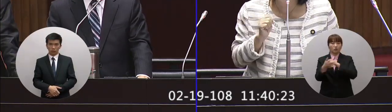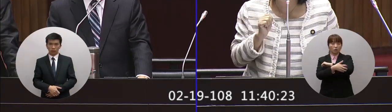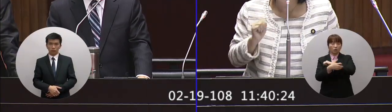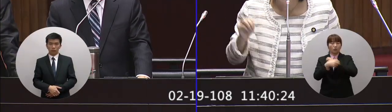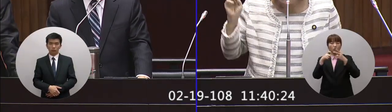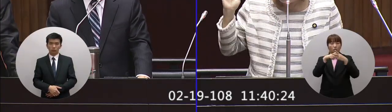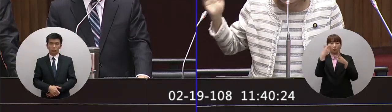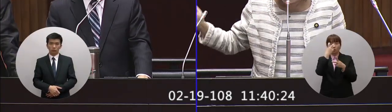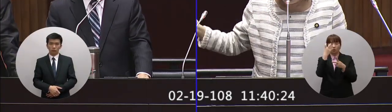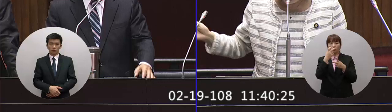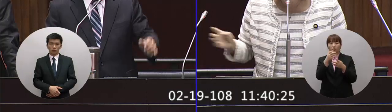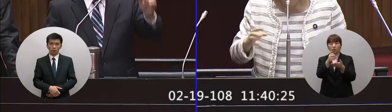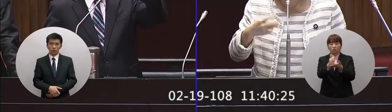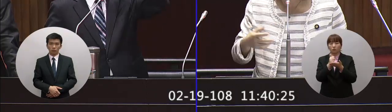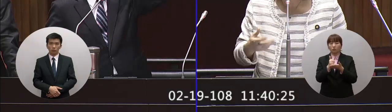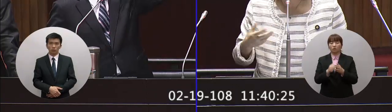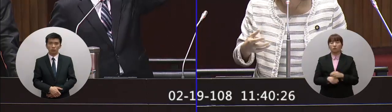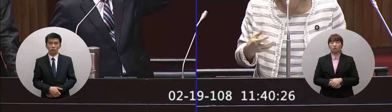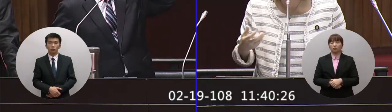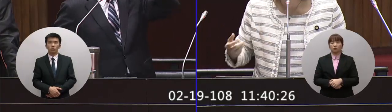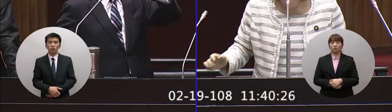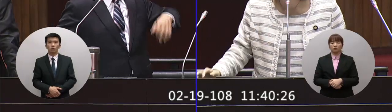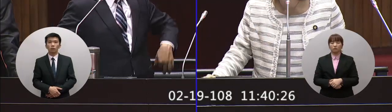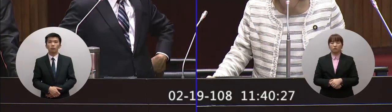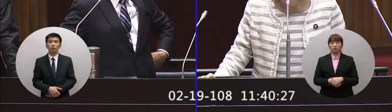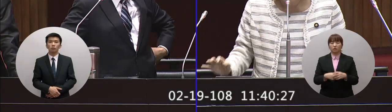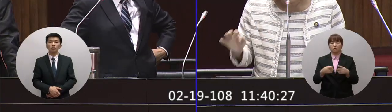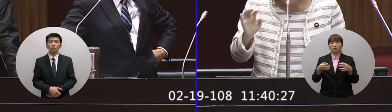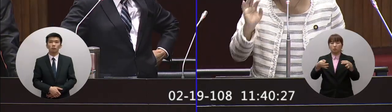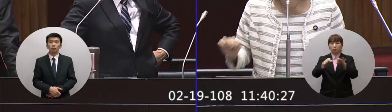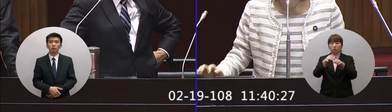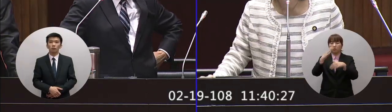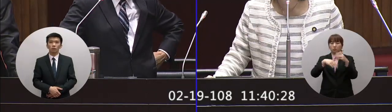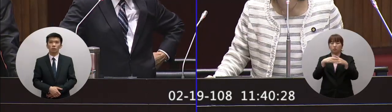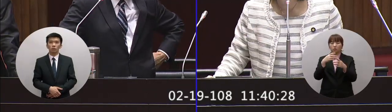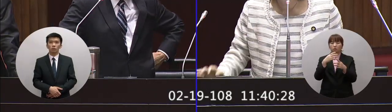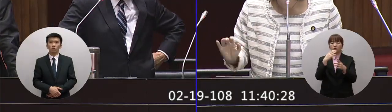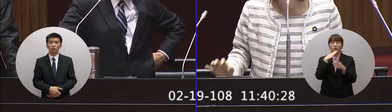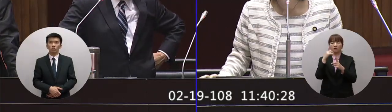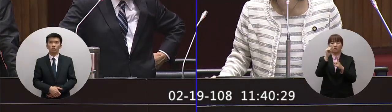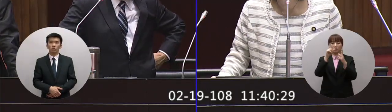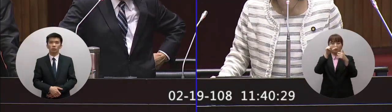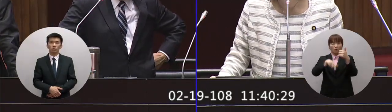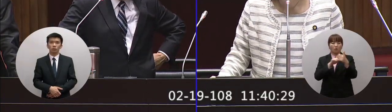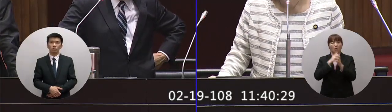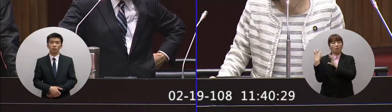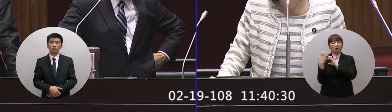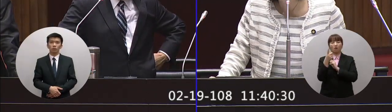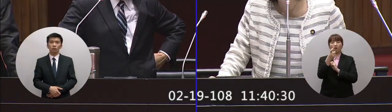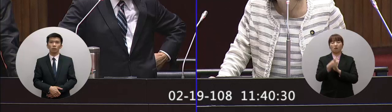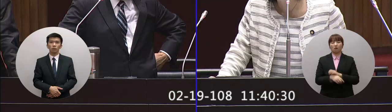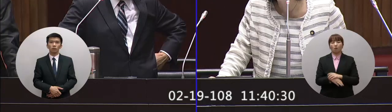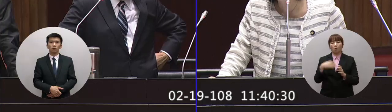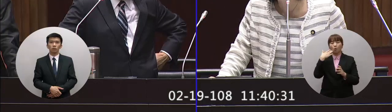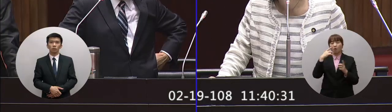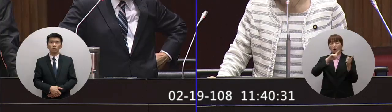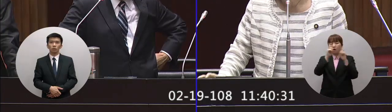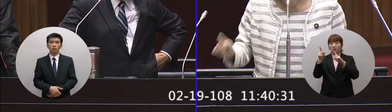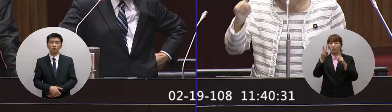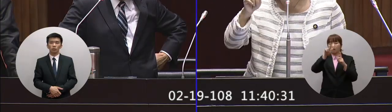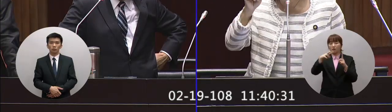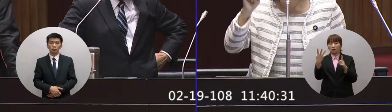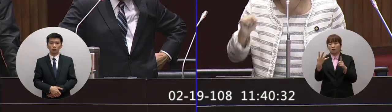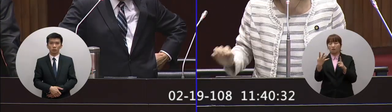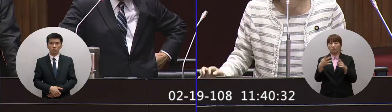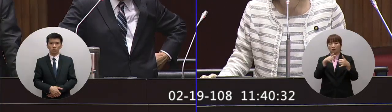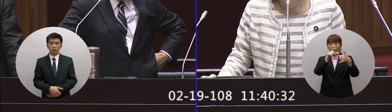的共聘哈。那看为什么我们要谈共聘呢？因为负担真的太重。刚刚有提到说，如果一天是2400，那